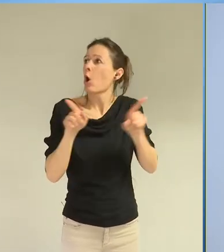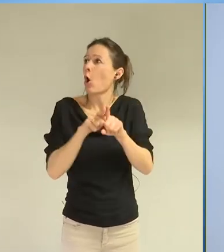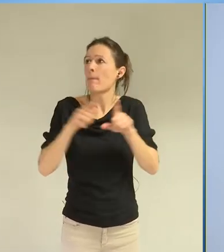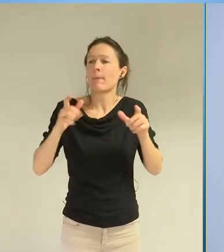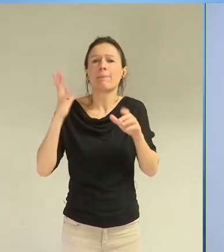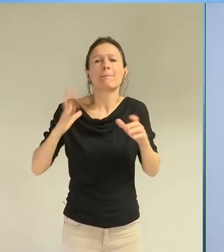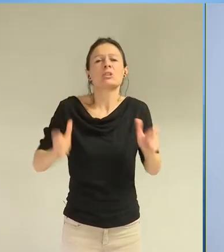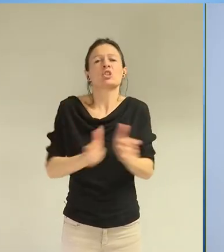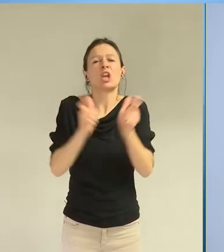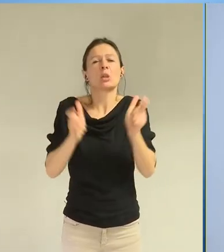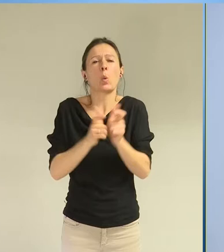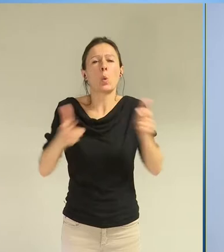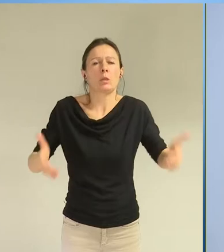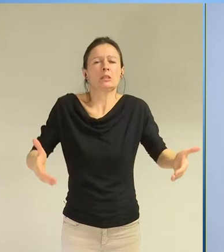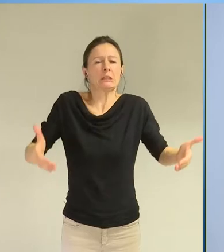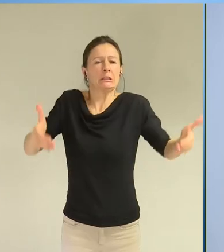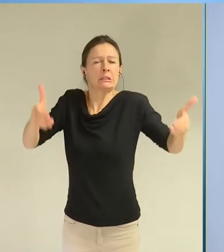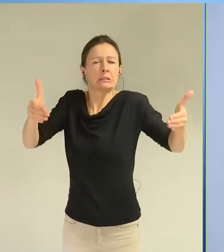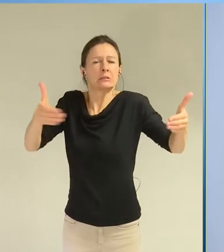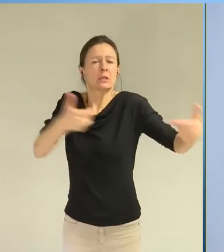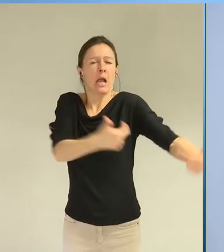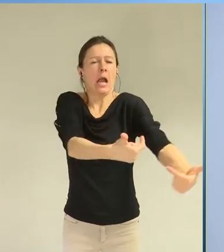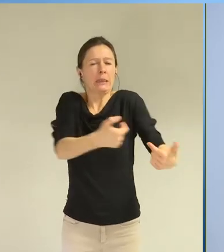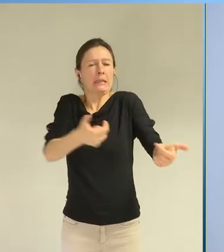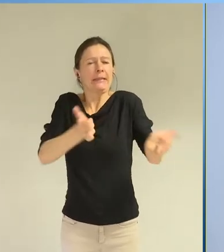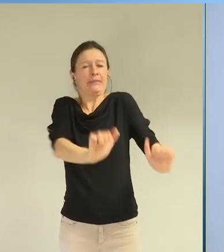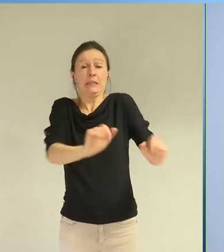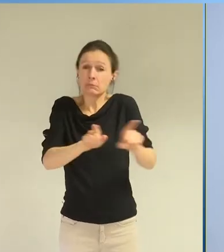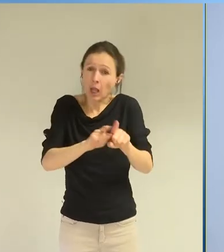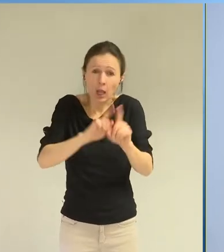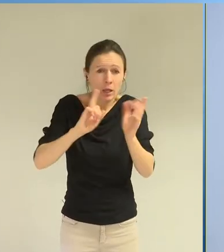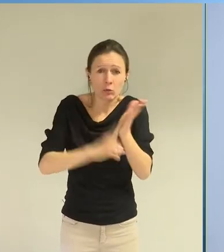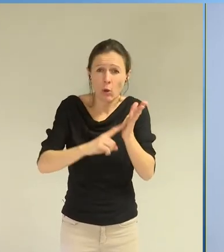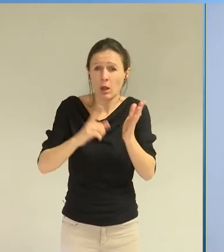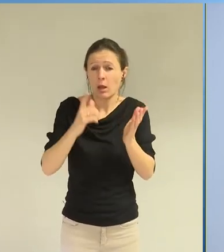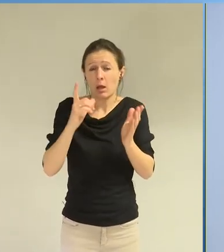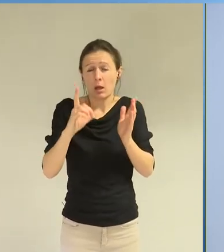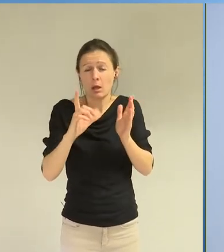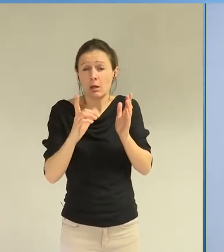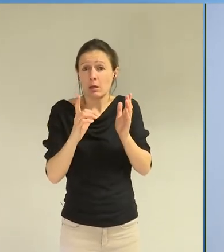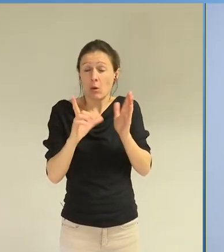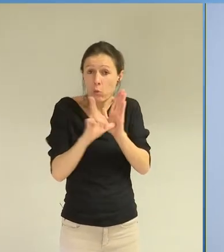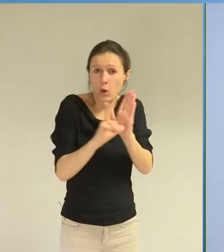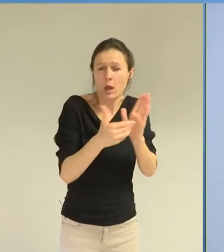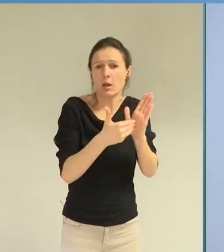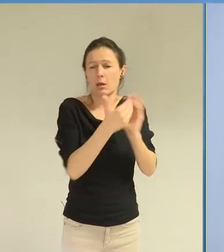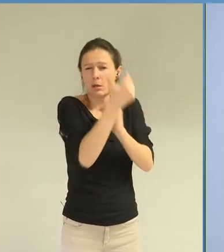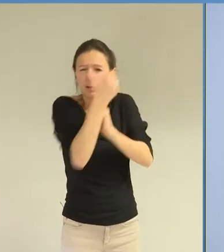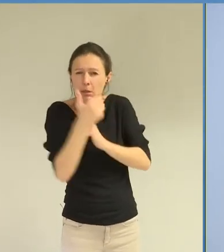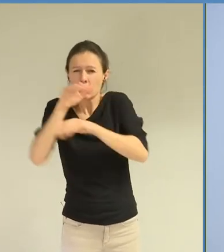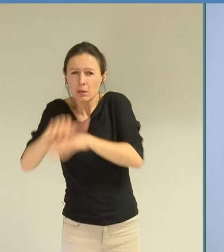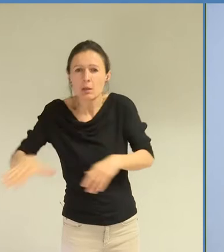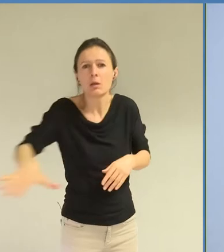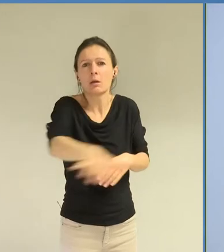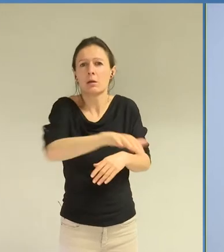contre les humeurs des souverains c'est la leçon que nous avons tirée des tumultes et des horreurs pour nous inviter de